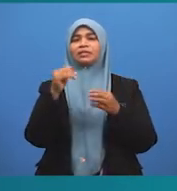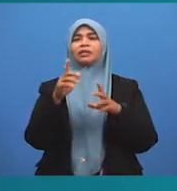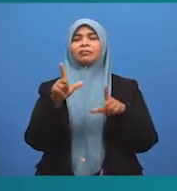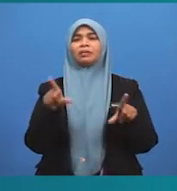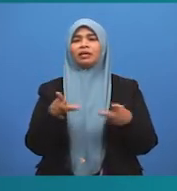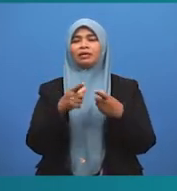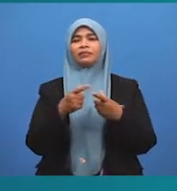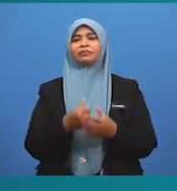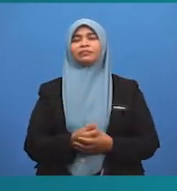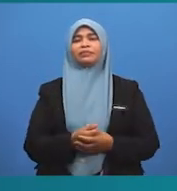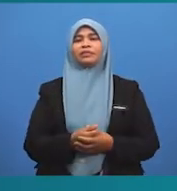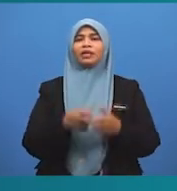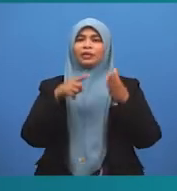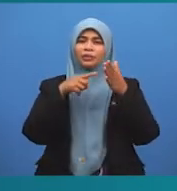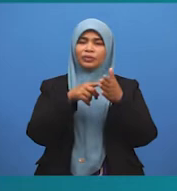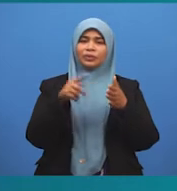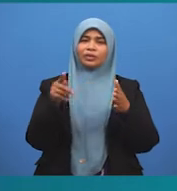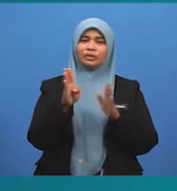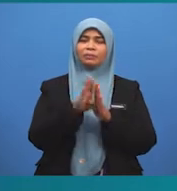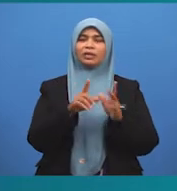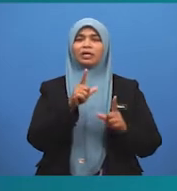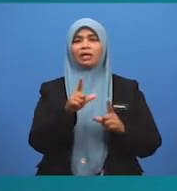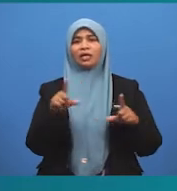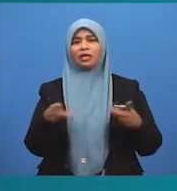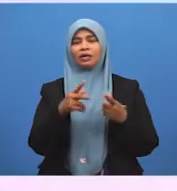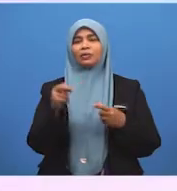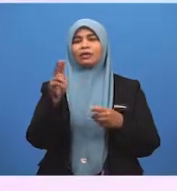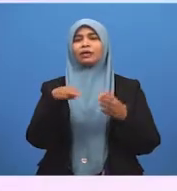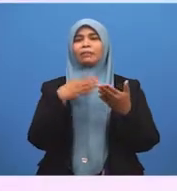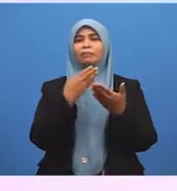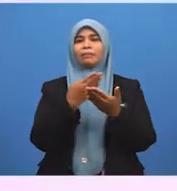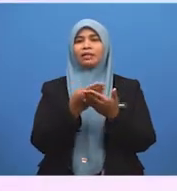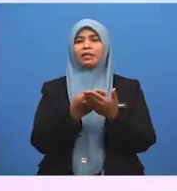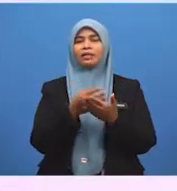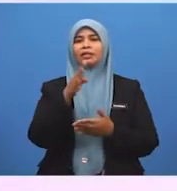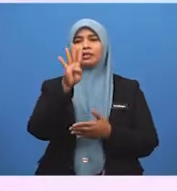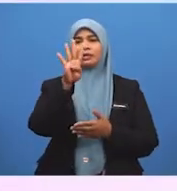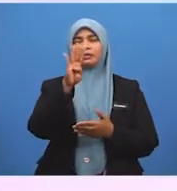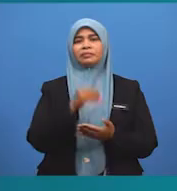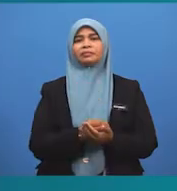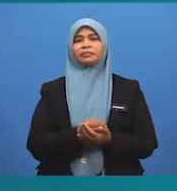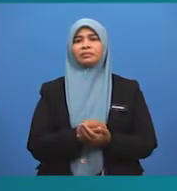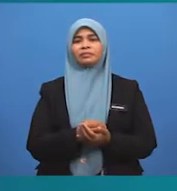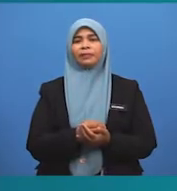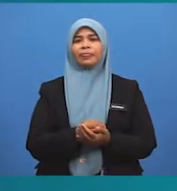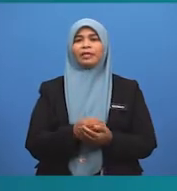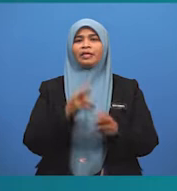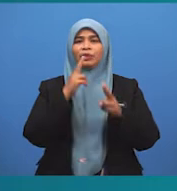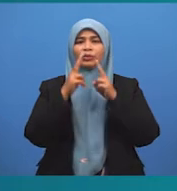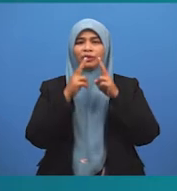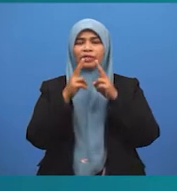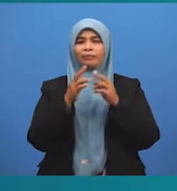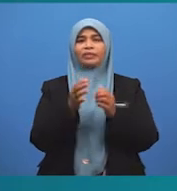berlangsung. Tunjukkan perlakuan yang baik. Yang keempat,